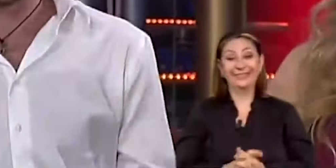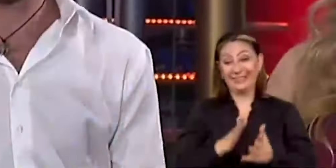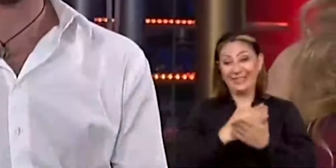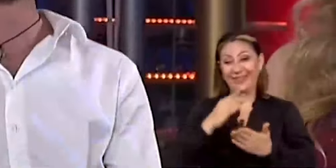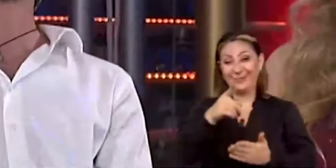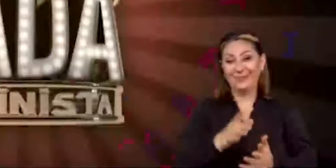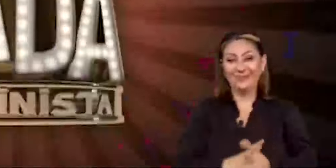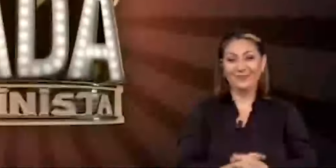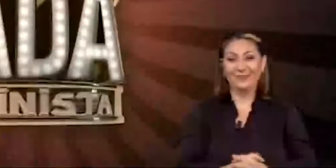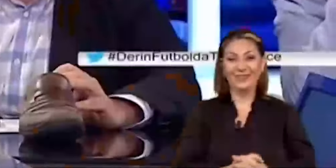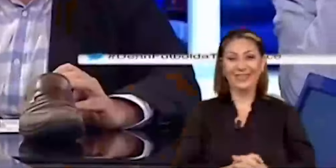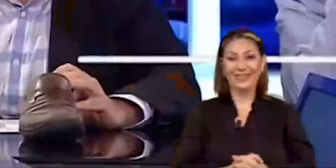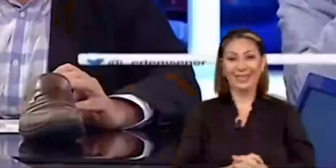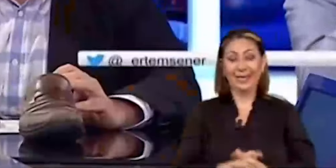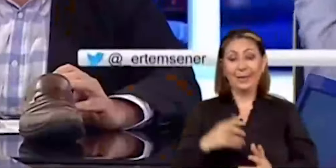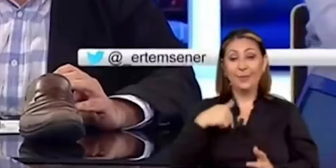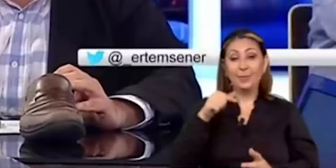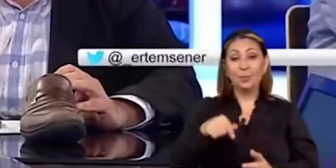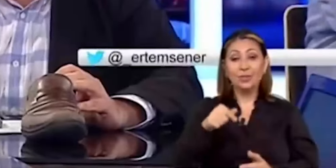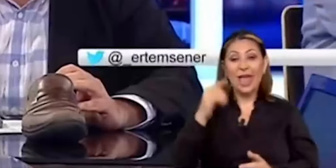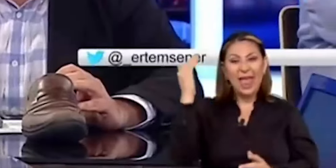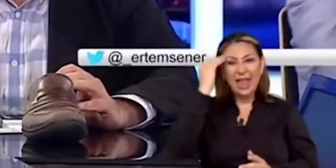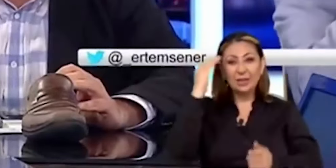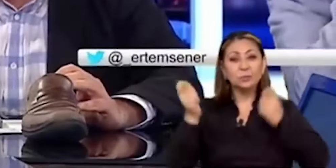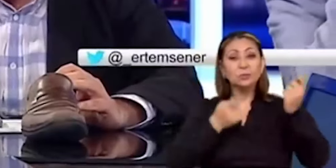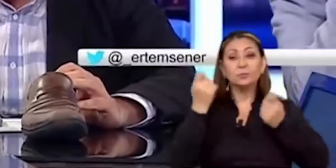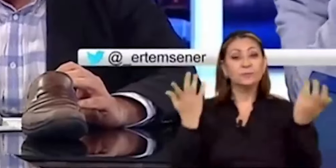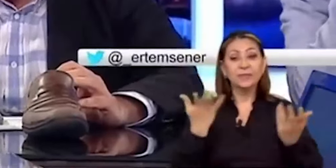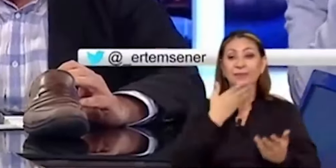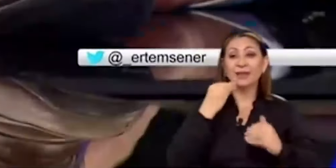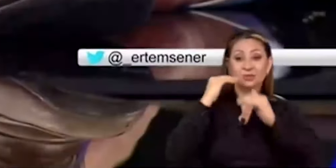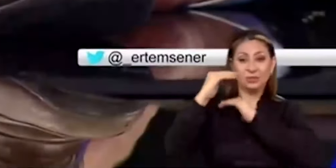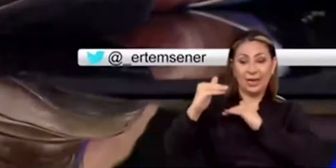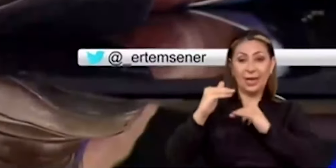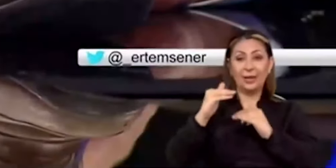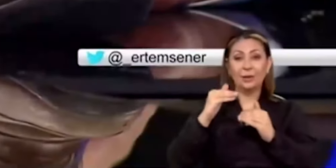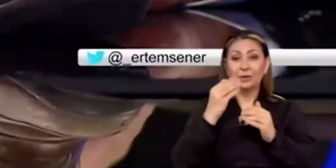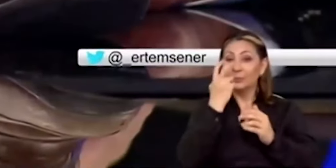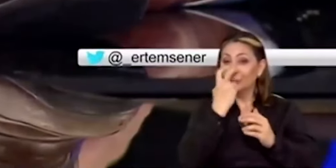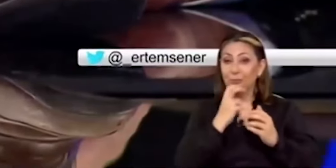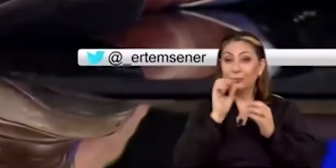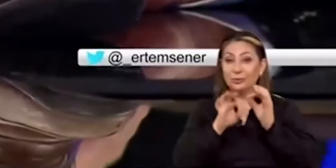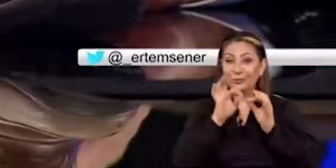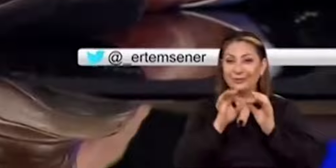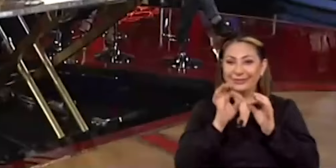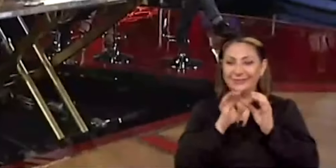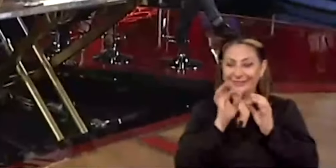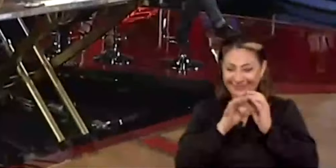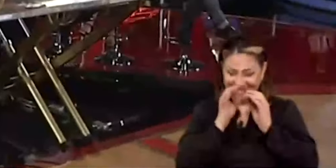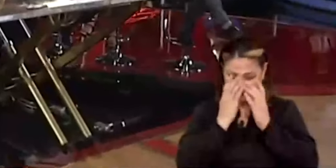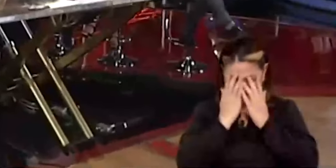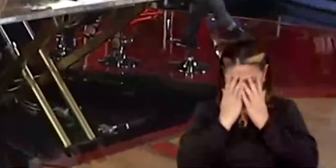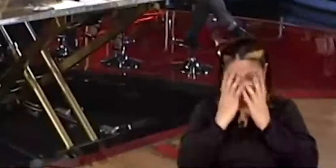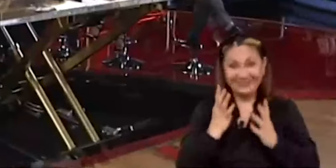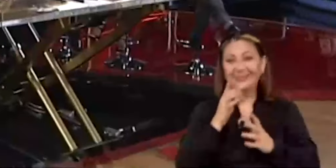Devam. Benim burada temel görevim gençlere tutumlu olmanız. Dur. Nasıl? Mükemmel bir